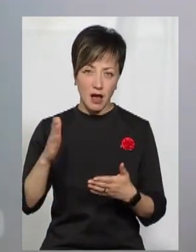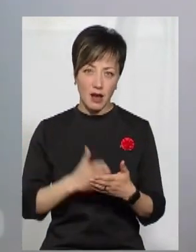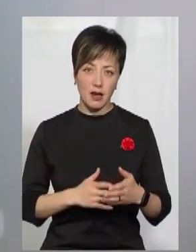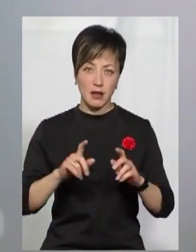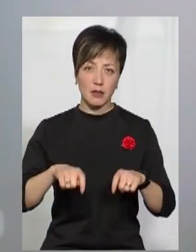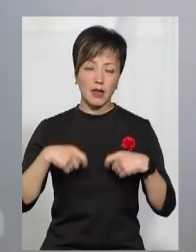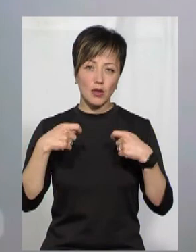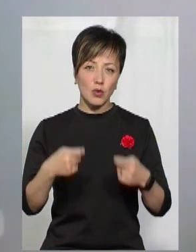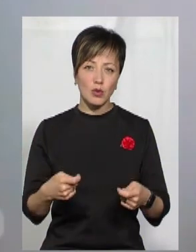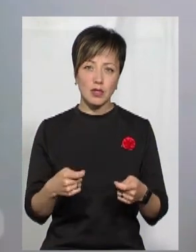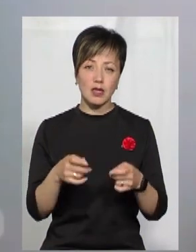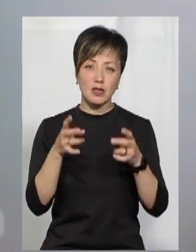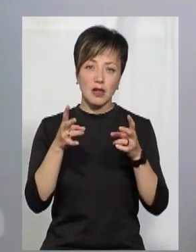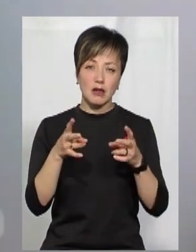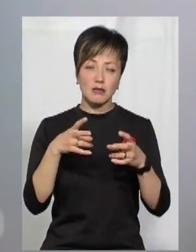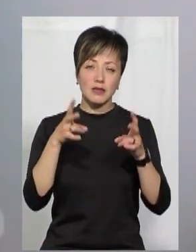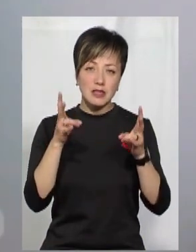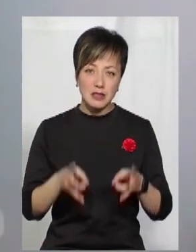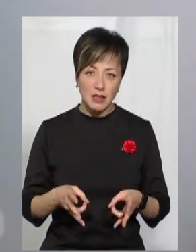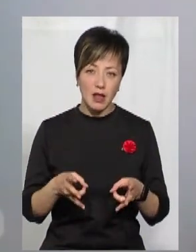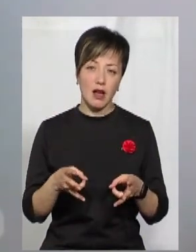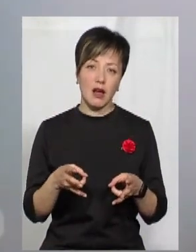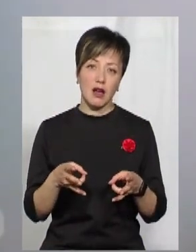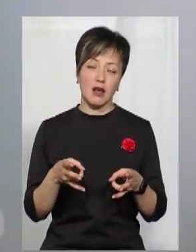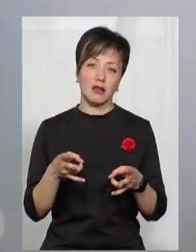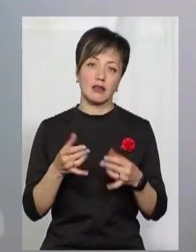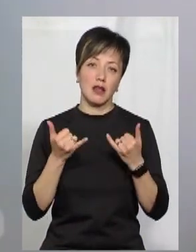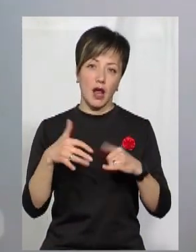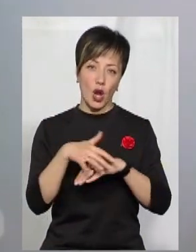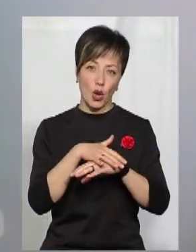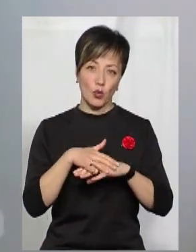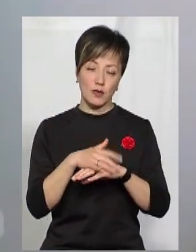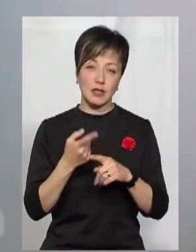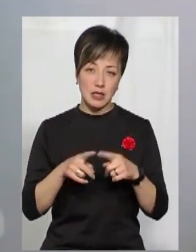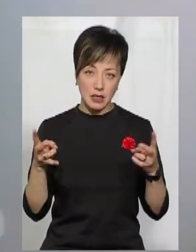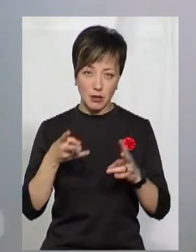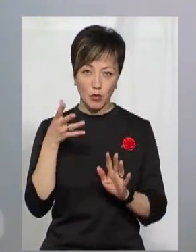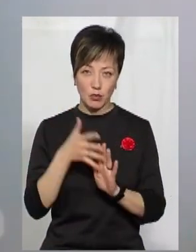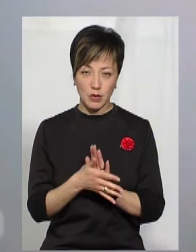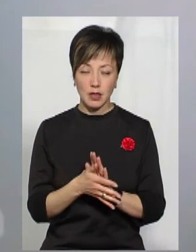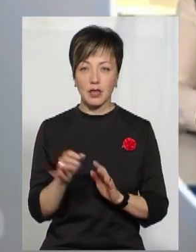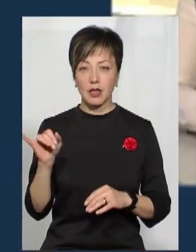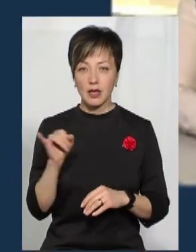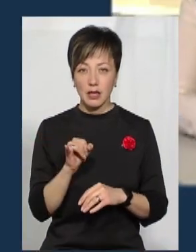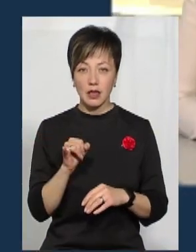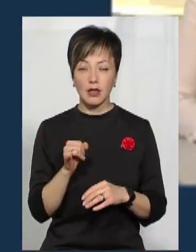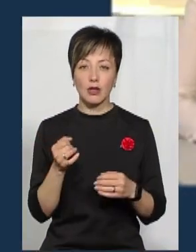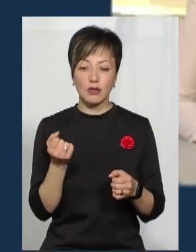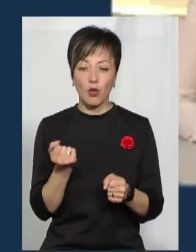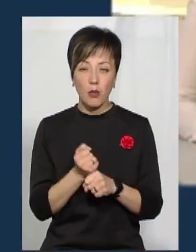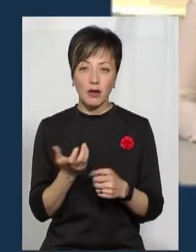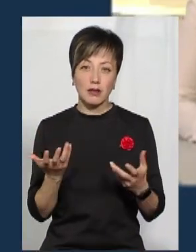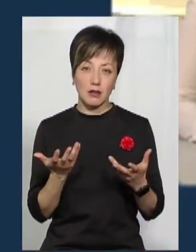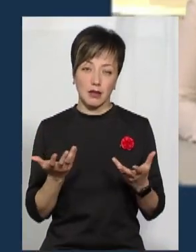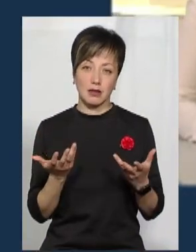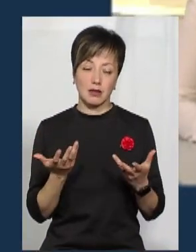приносять зла для людства. Ось це повинно розуміти суспільство на сьогодні. І приходити до